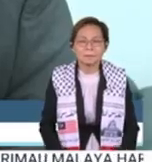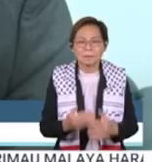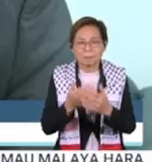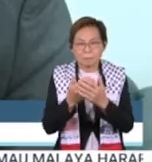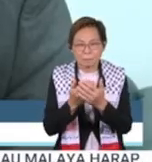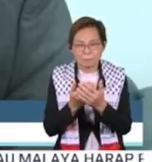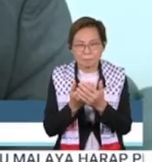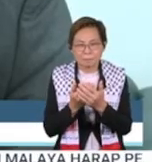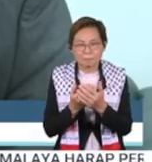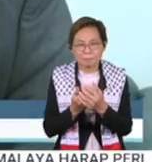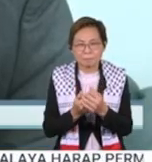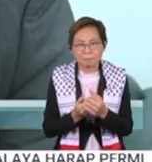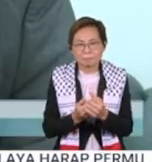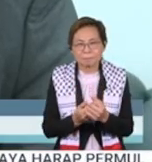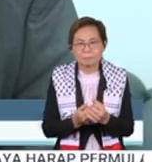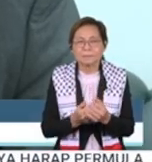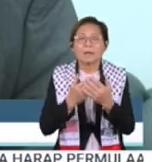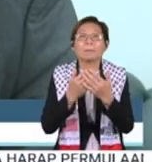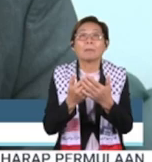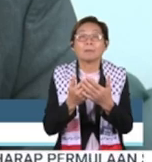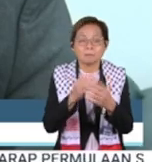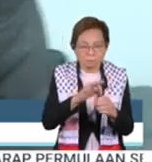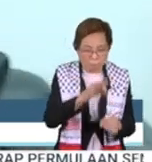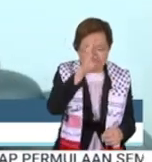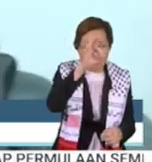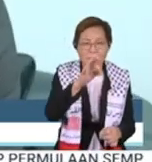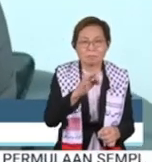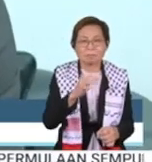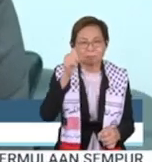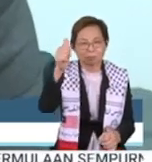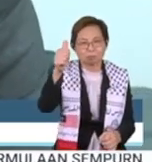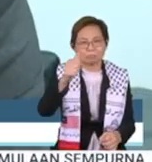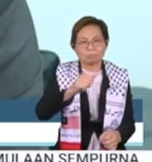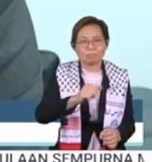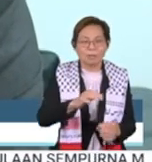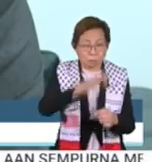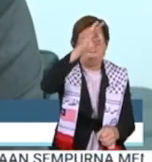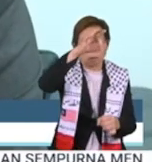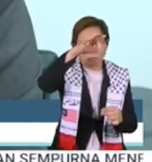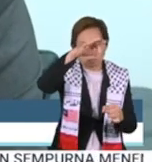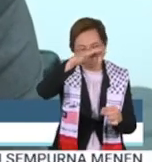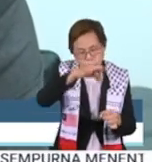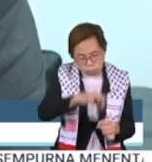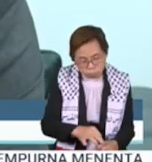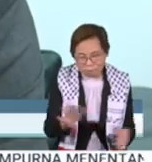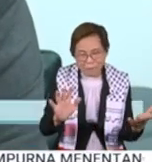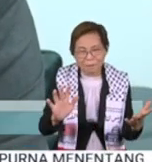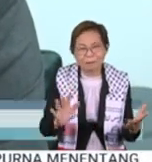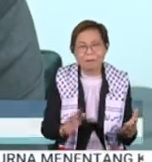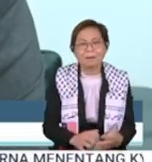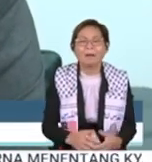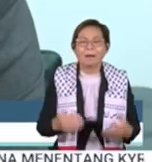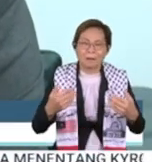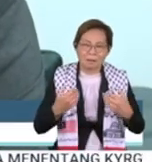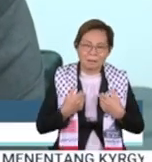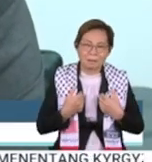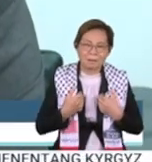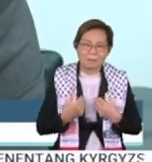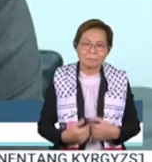Alhamdulillah, semangat masih naik, tak turun. Alhamdulillah, walaupun dengan